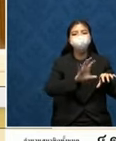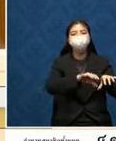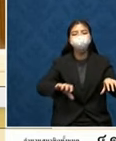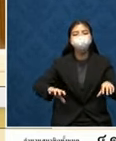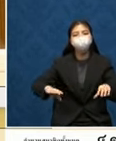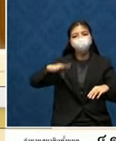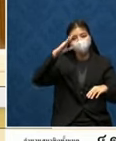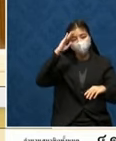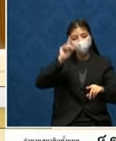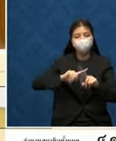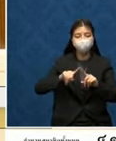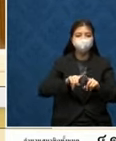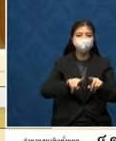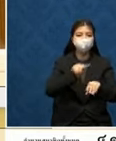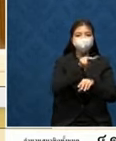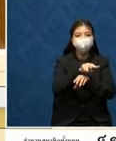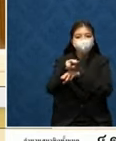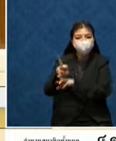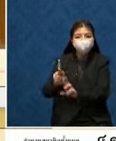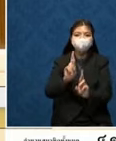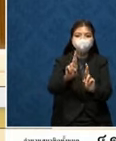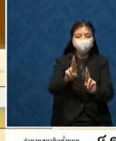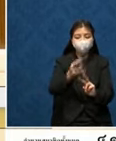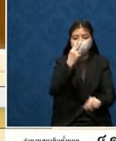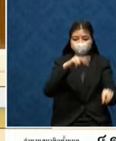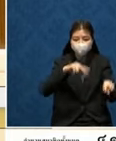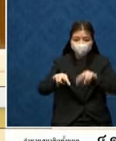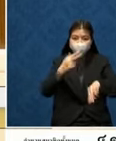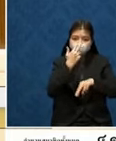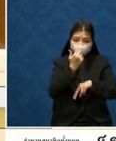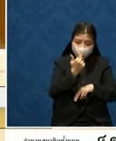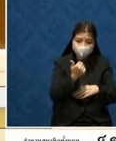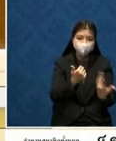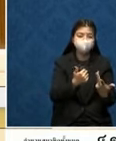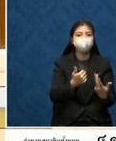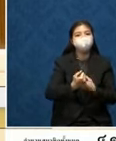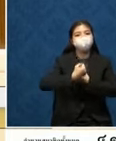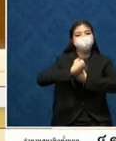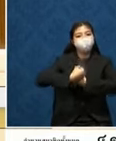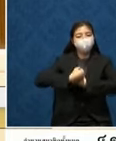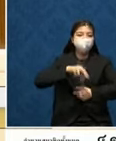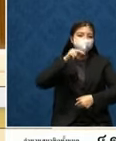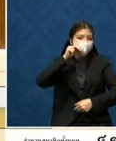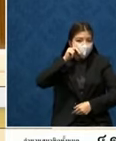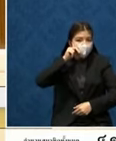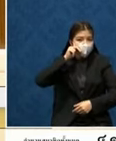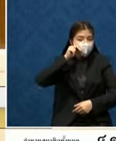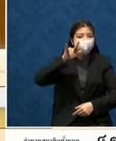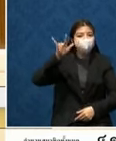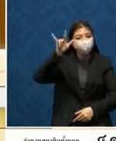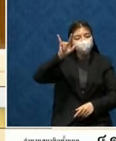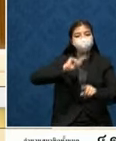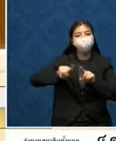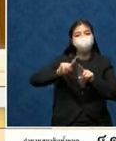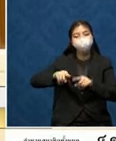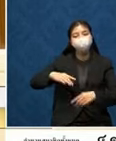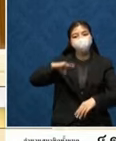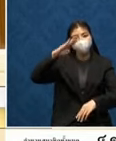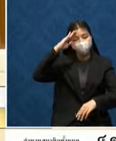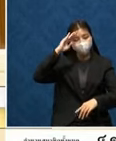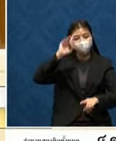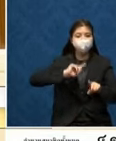นะมากขึ้นนะทำอยู่แล้วทั้งทางบกทางน้ำทางอากาศทุกหน่วยงานก็เข้าไปตรวจสอบกันนะก็มีการ